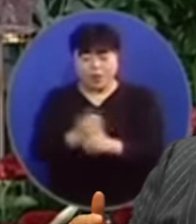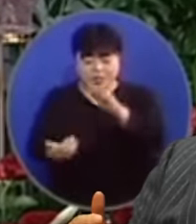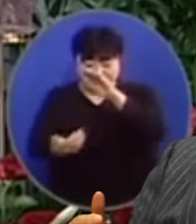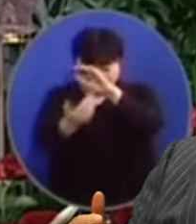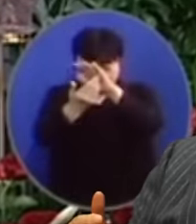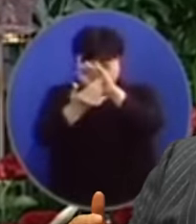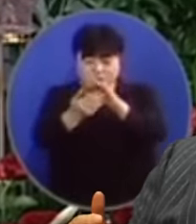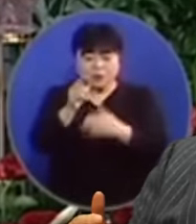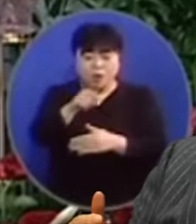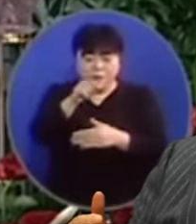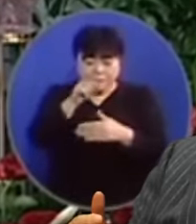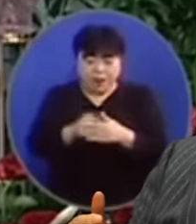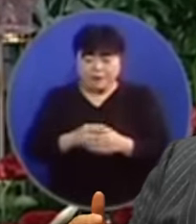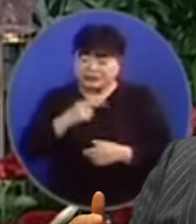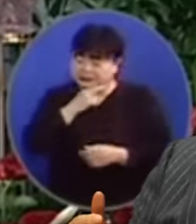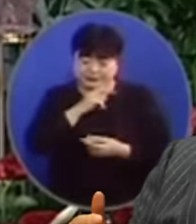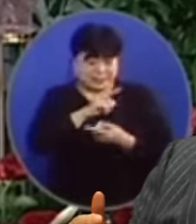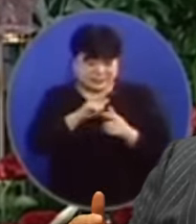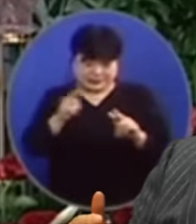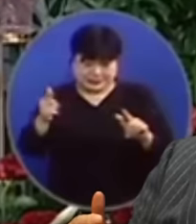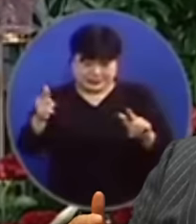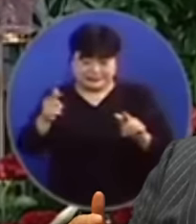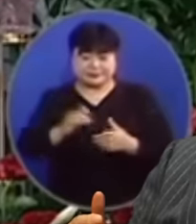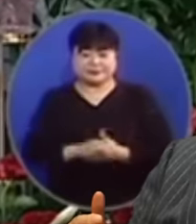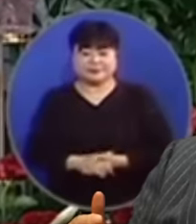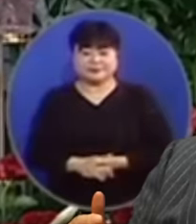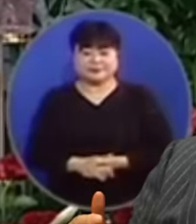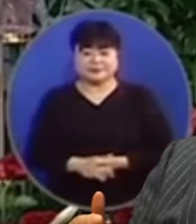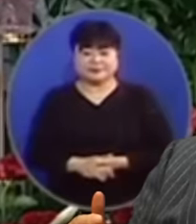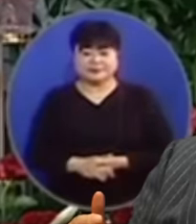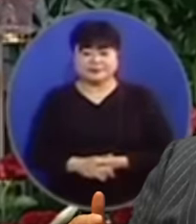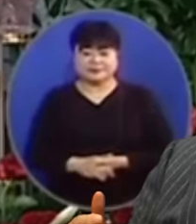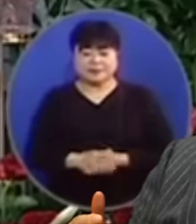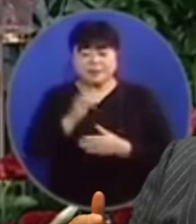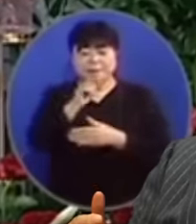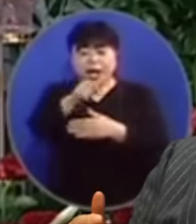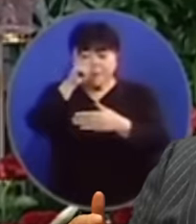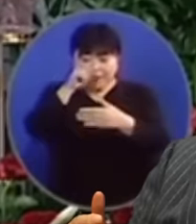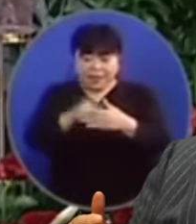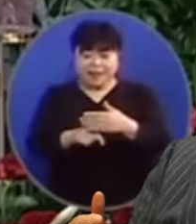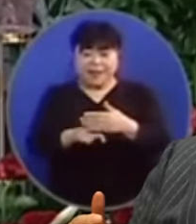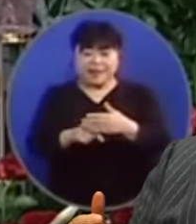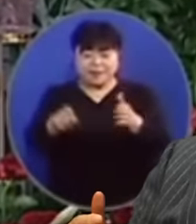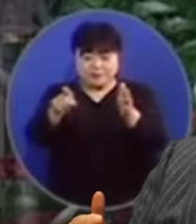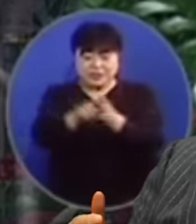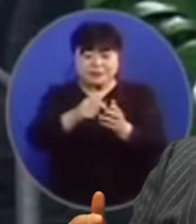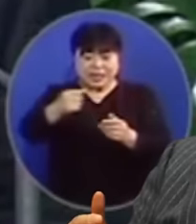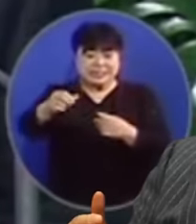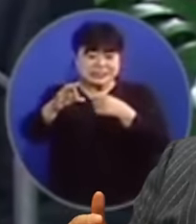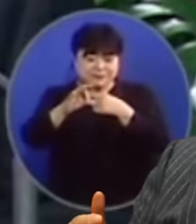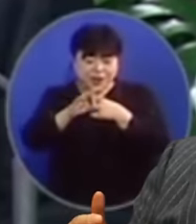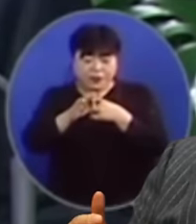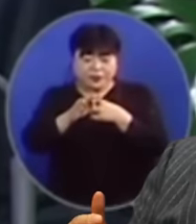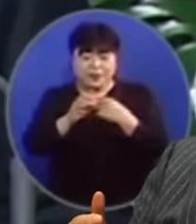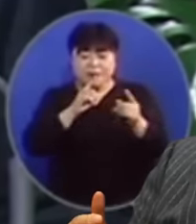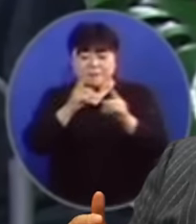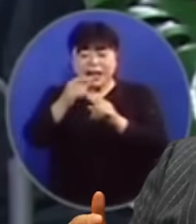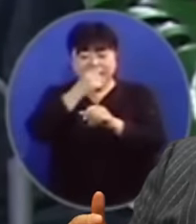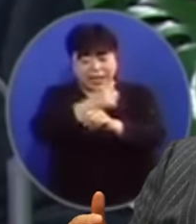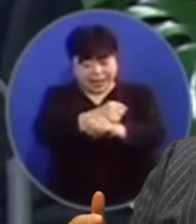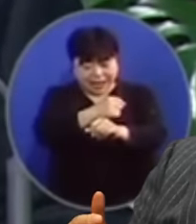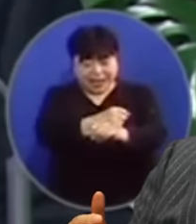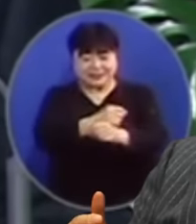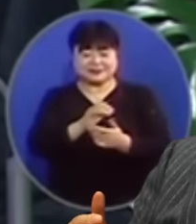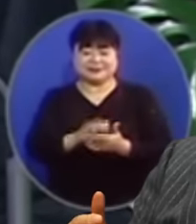이루어질 줄 마음에 의심하지 말라고 했는 것입니다. 그러므로 마음에 믿음을 가졌으면 그것을 말하라는